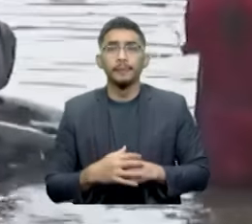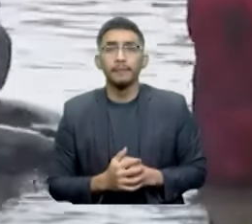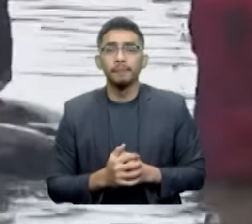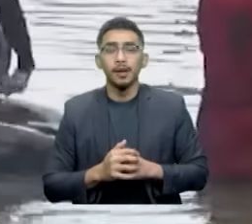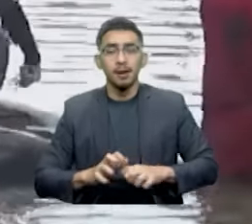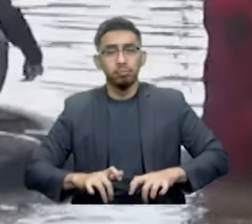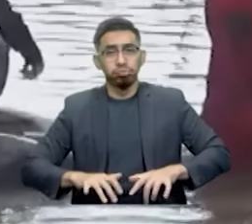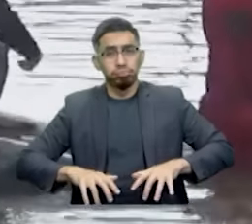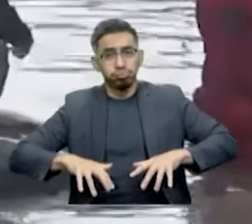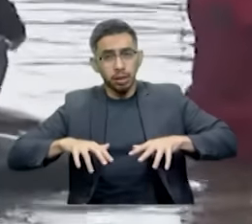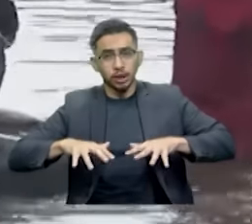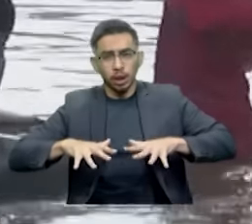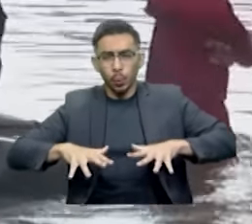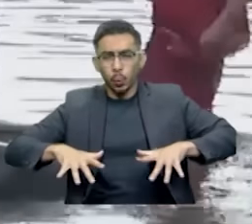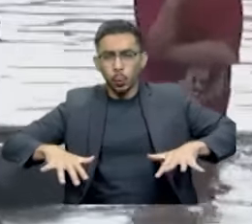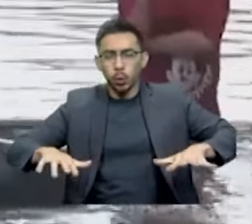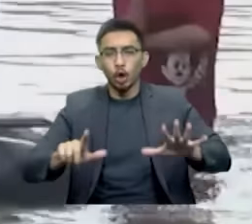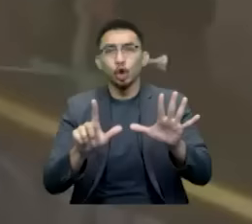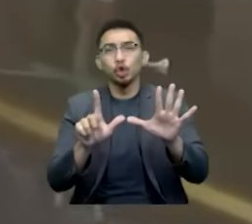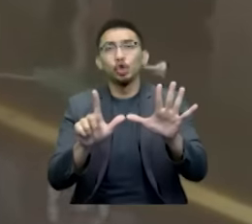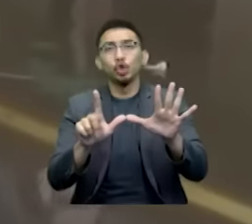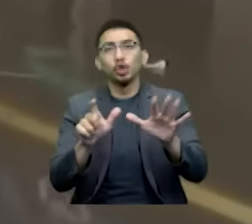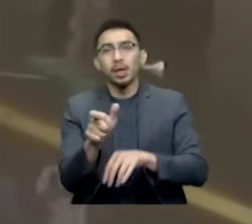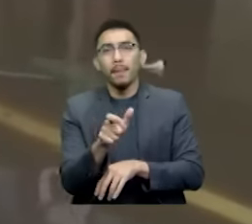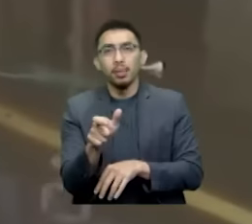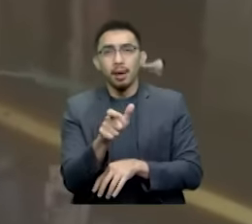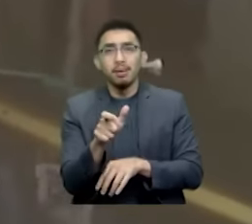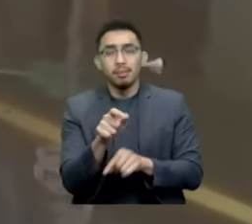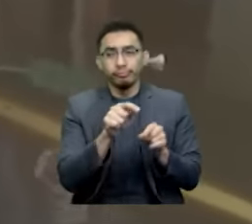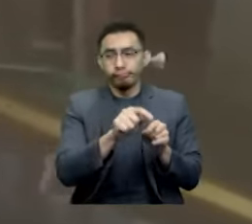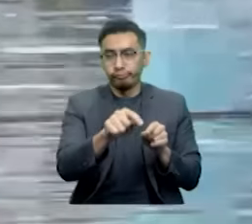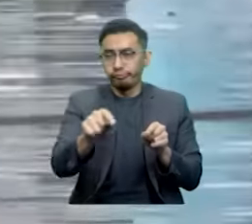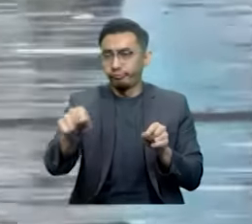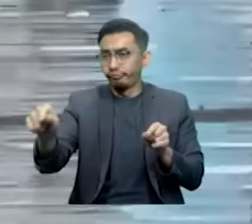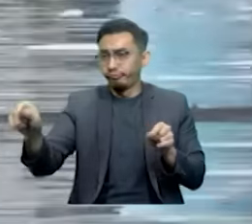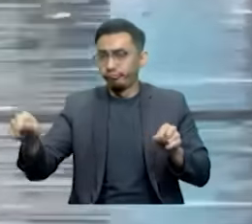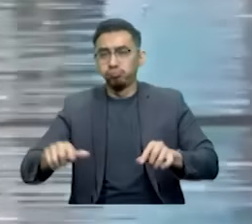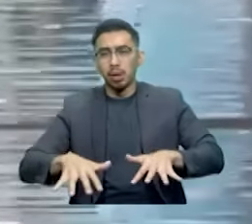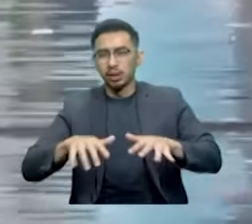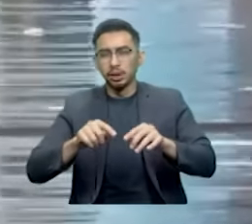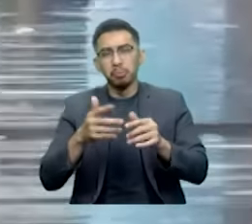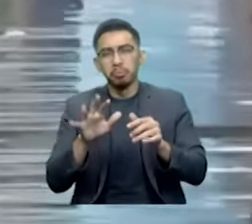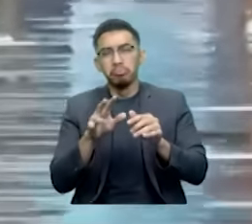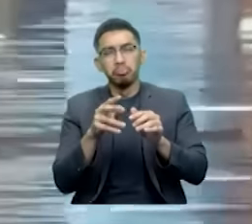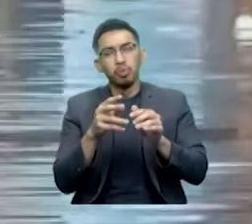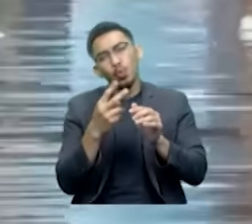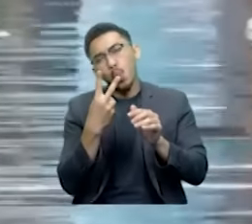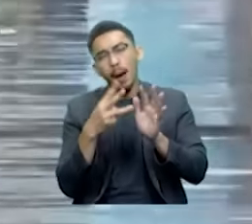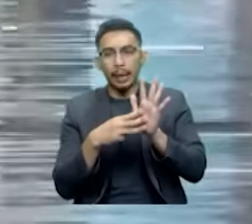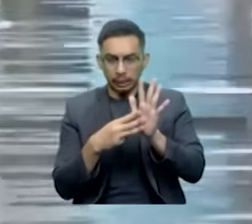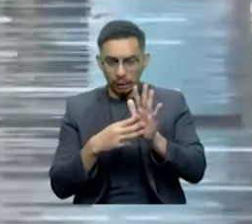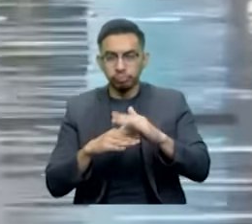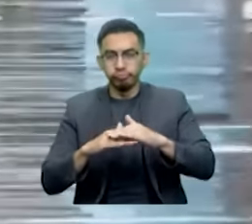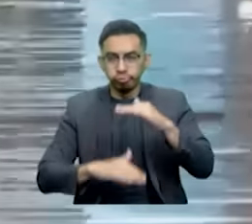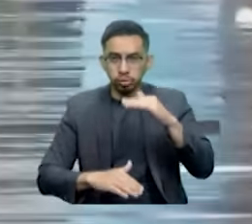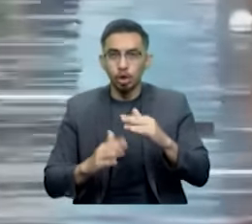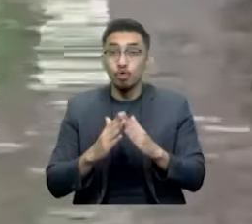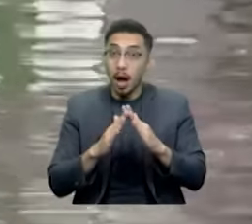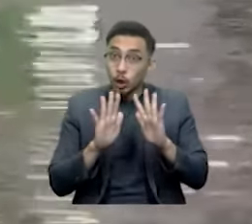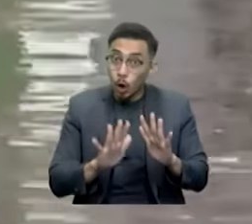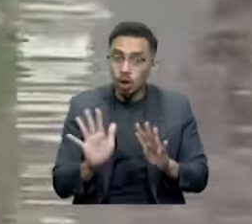meter. Selain permukiman, banjir juga merendam pertokoan, pasar, dan sekolah, serta memutus akses